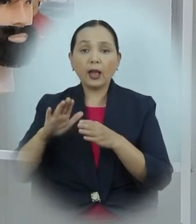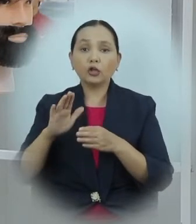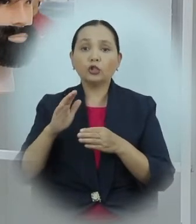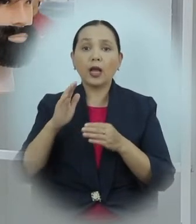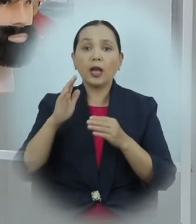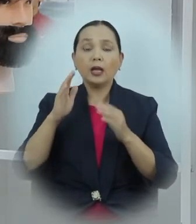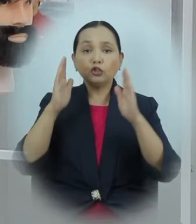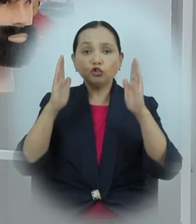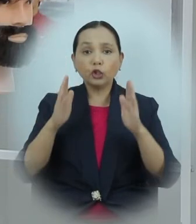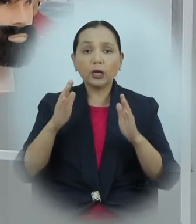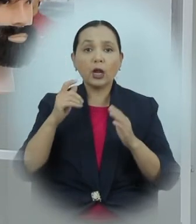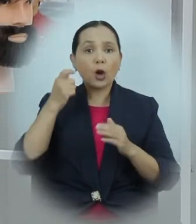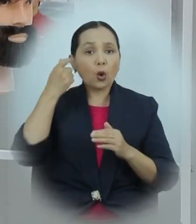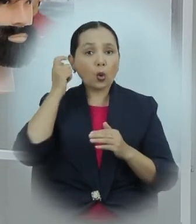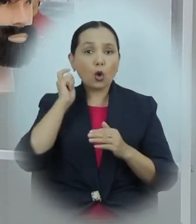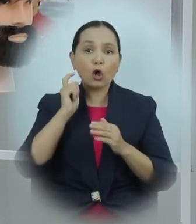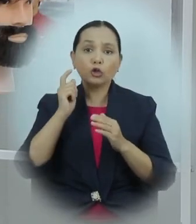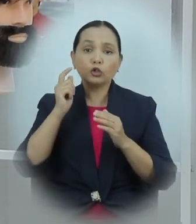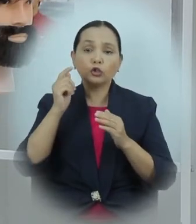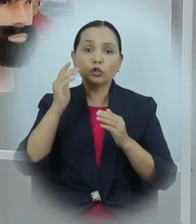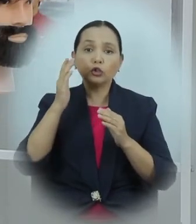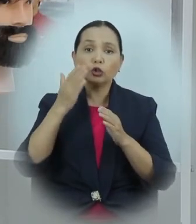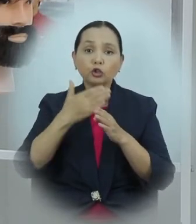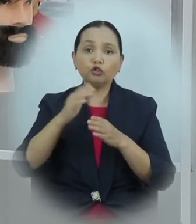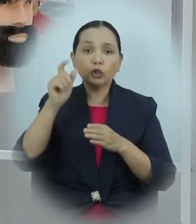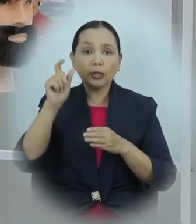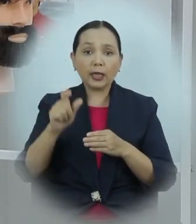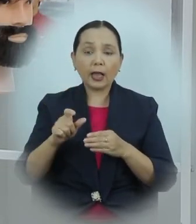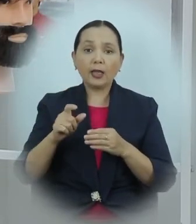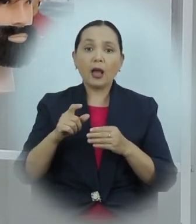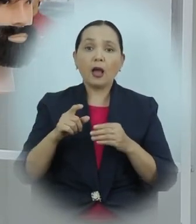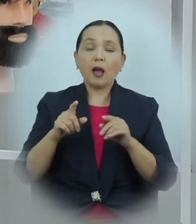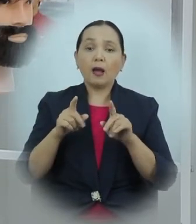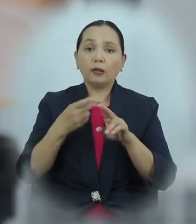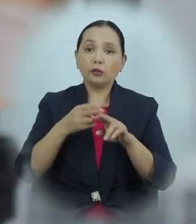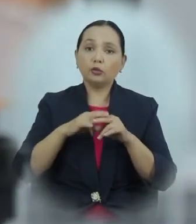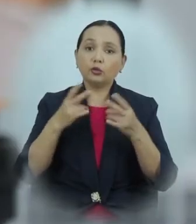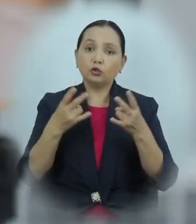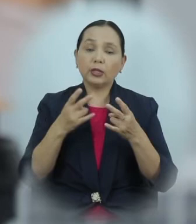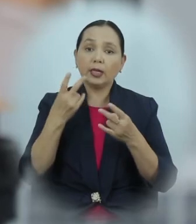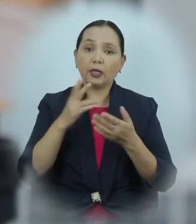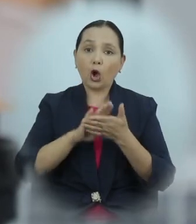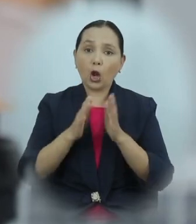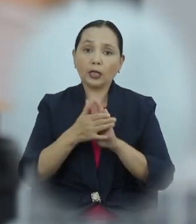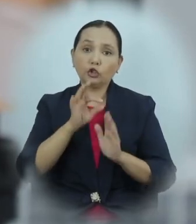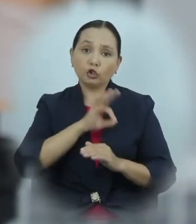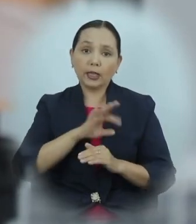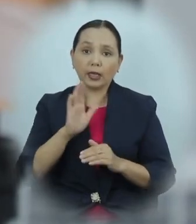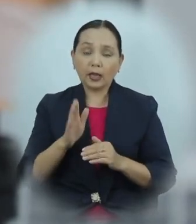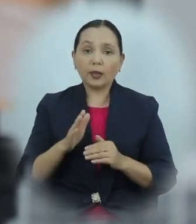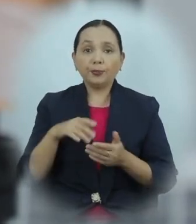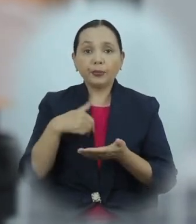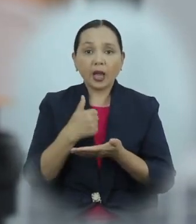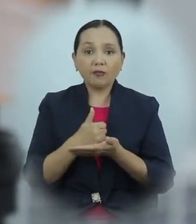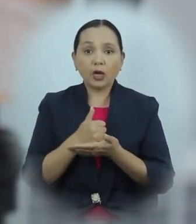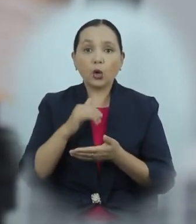ya'ni chekkalashlar, quloq chetkalarini, ya'ni viski, babat taraflan ishlatish uchun 3 xil holat ishlatiladi.